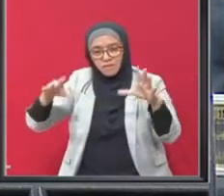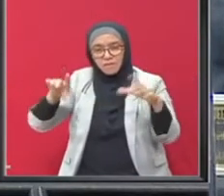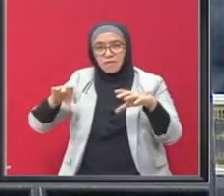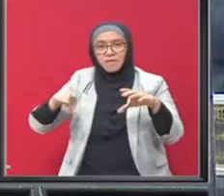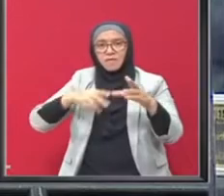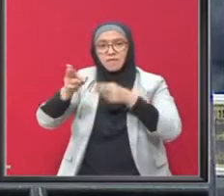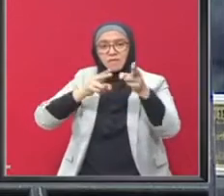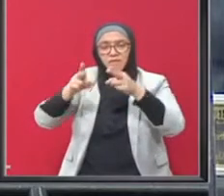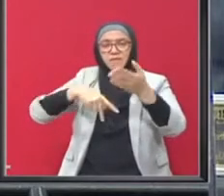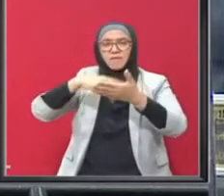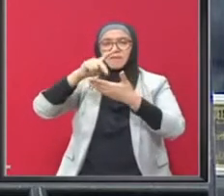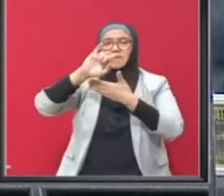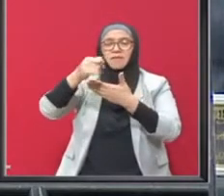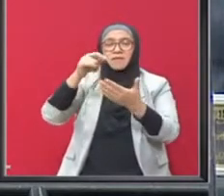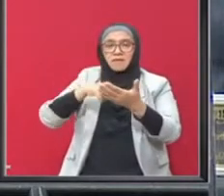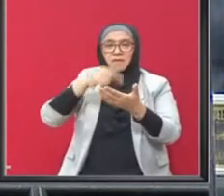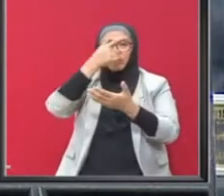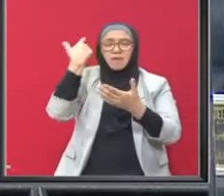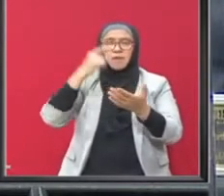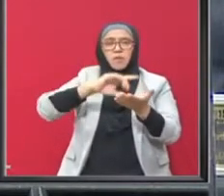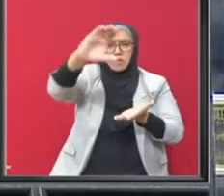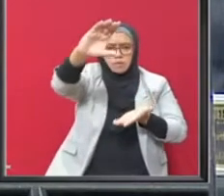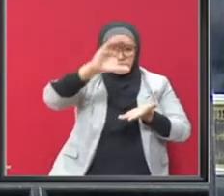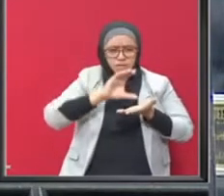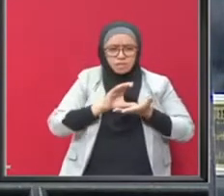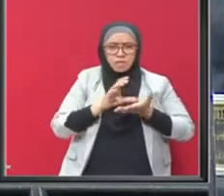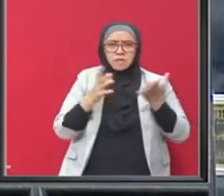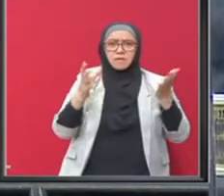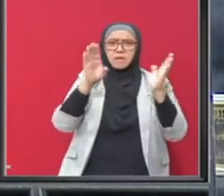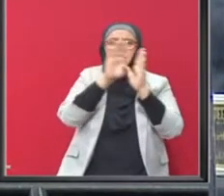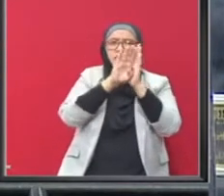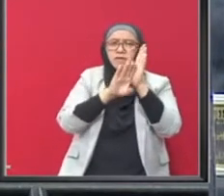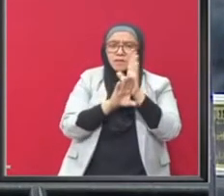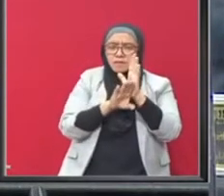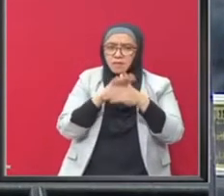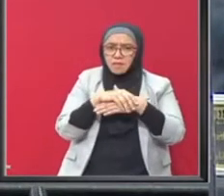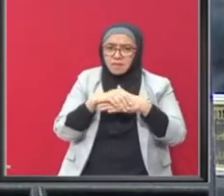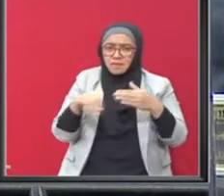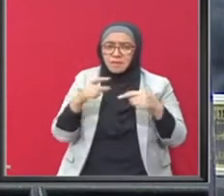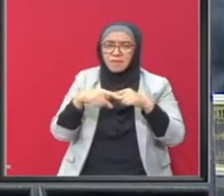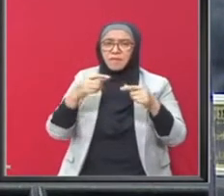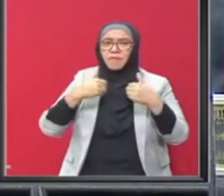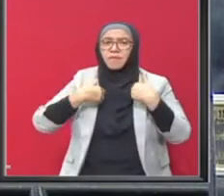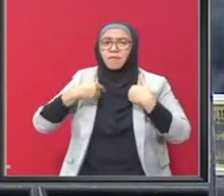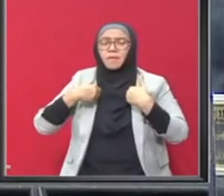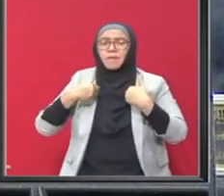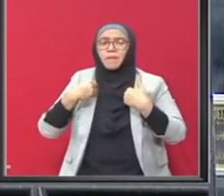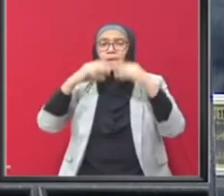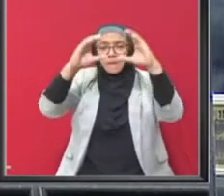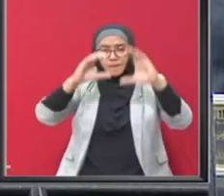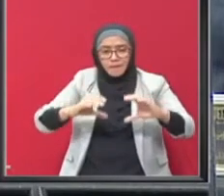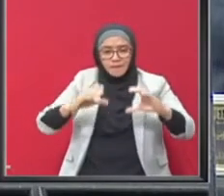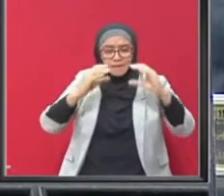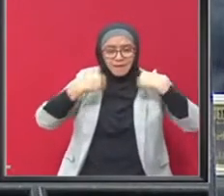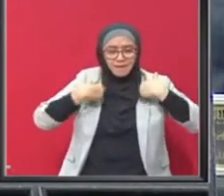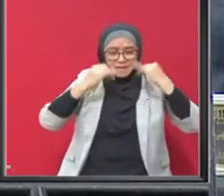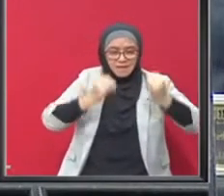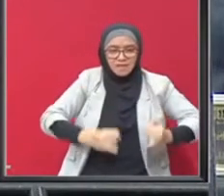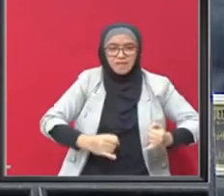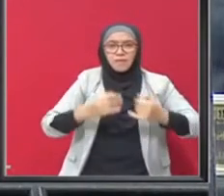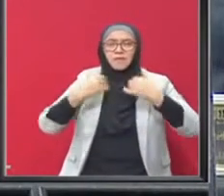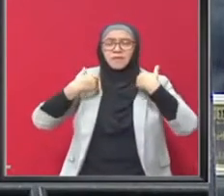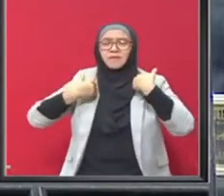tahun kaedah nya ada individu ada Koperasi umpamanya di Vega beside dimana kmv2w